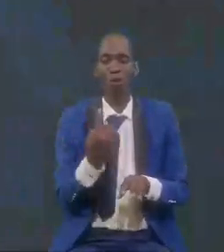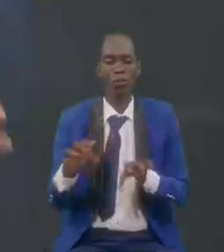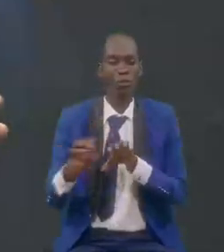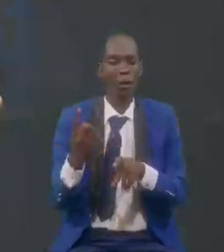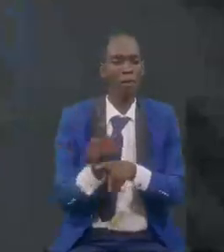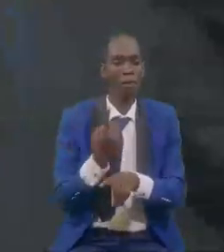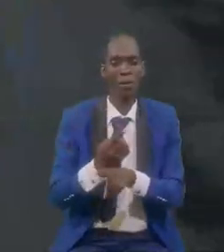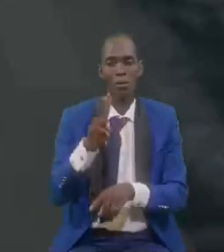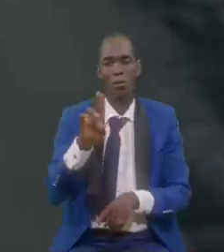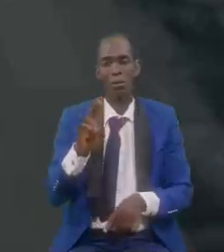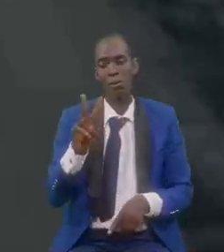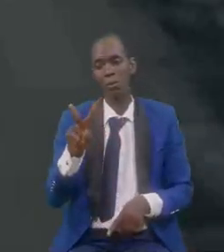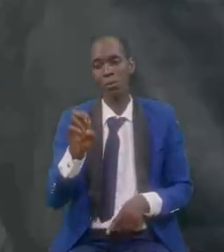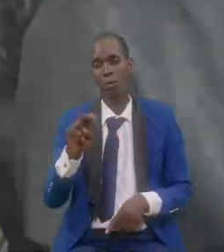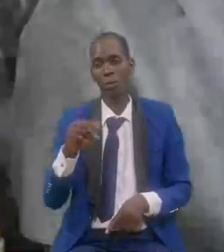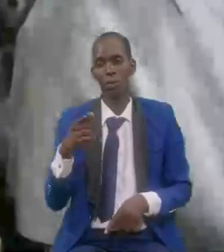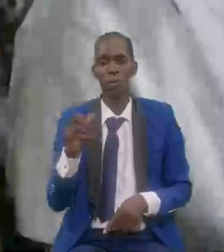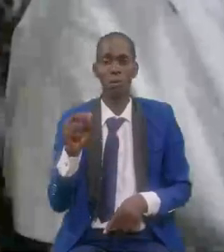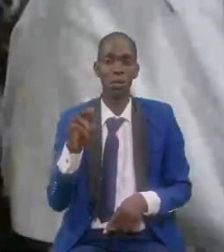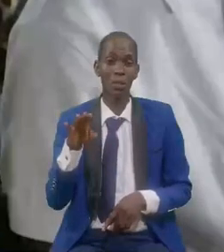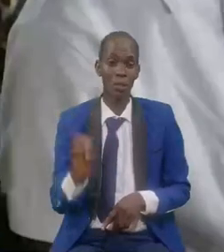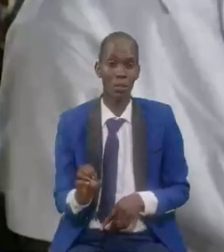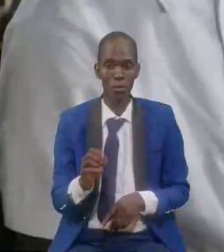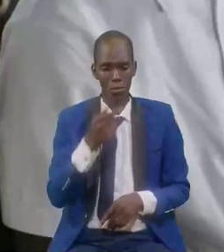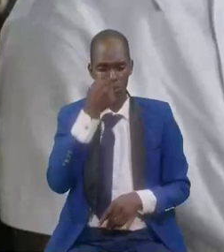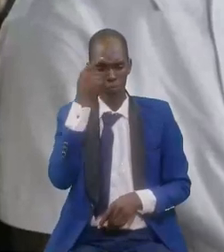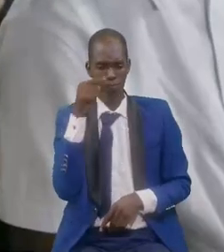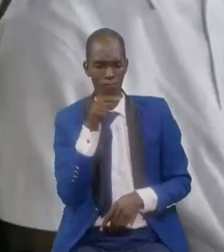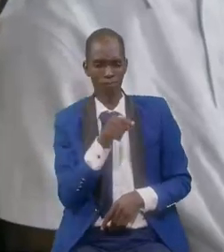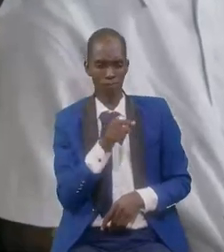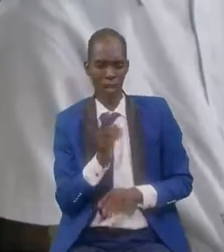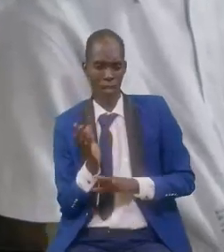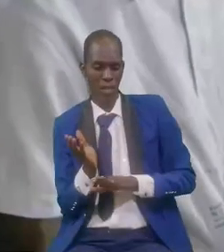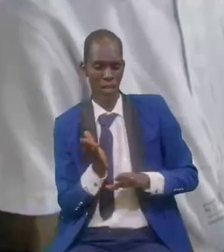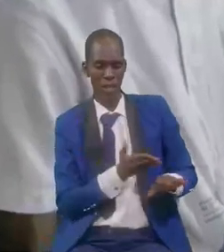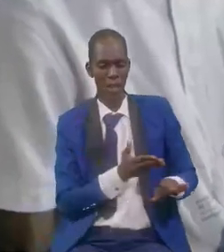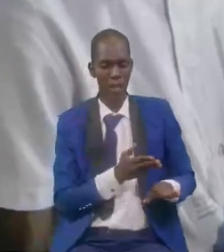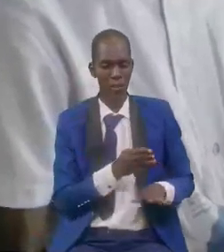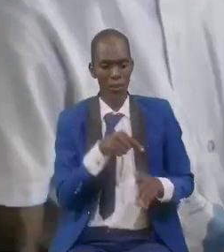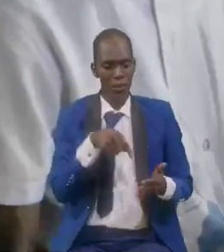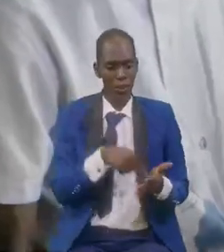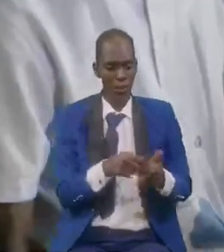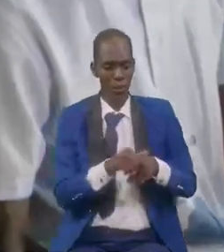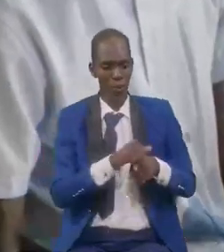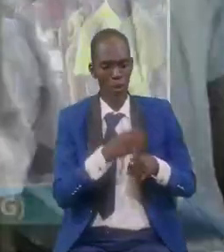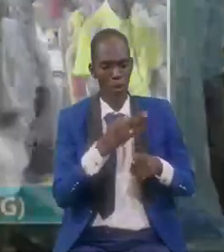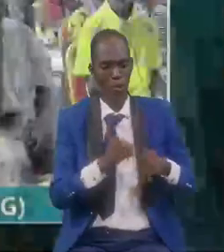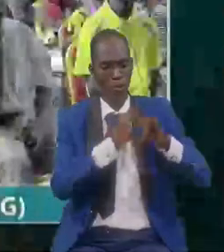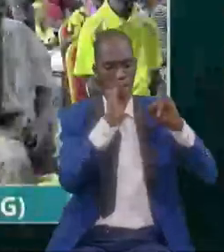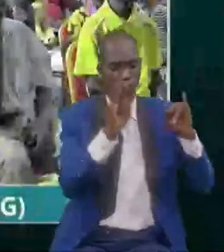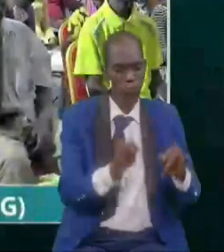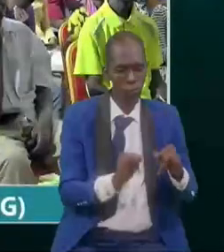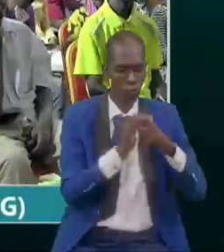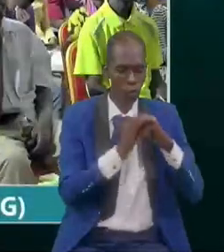Parce que tel a quitté le judaïsme et est allé dans